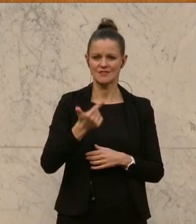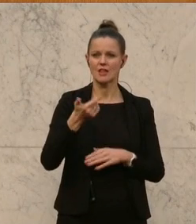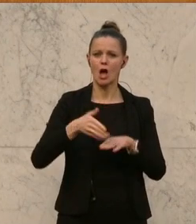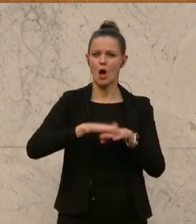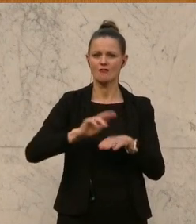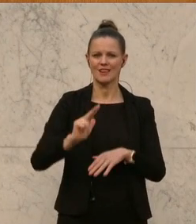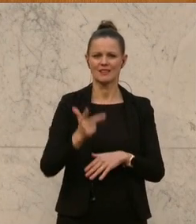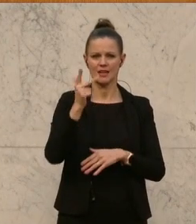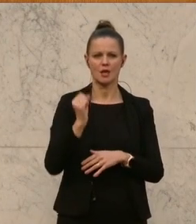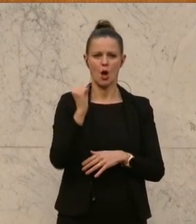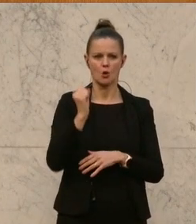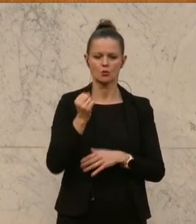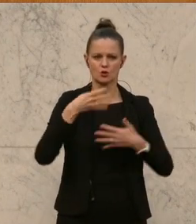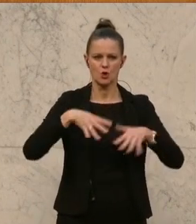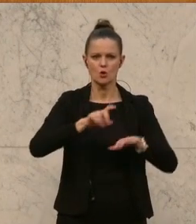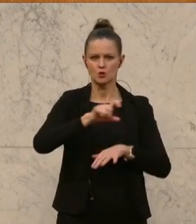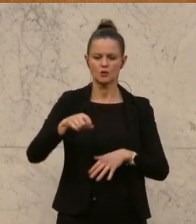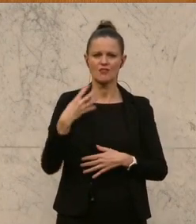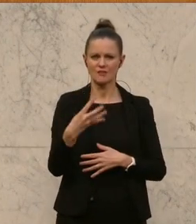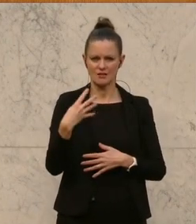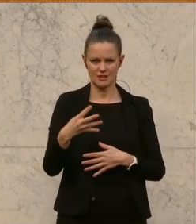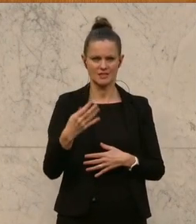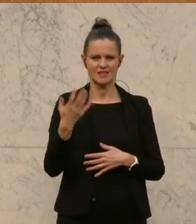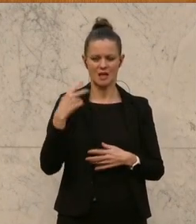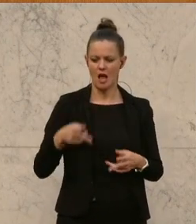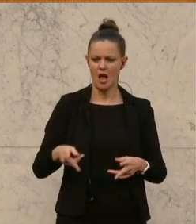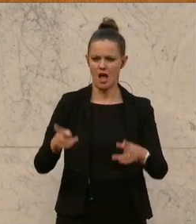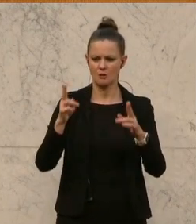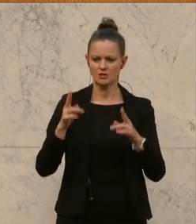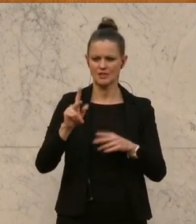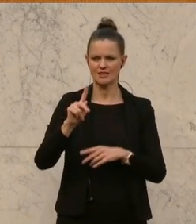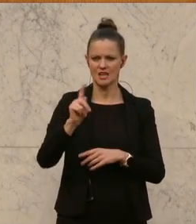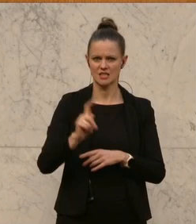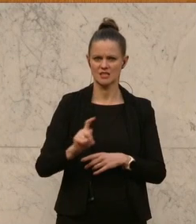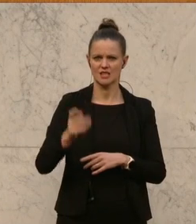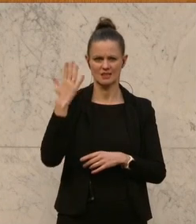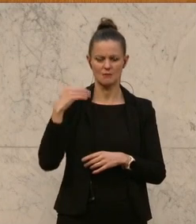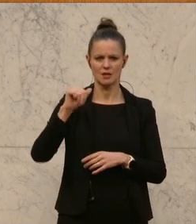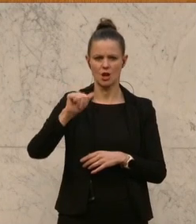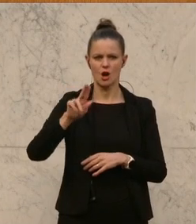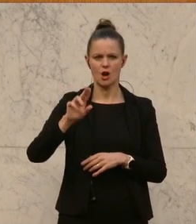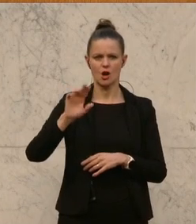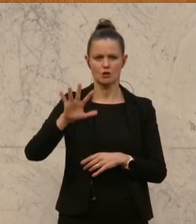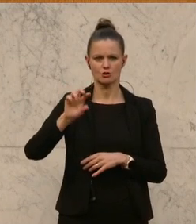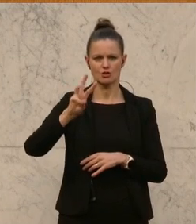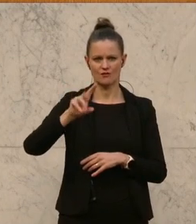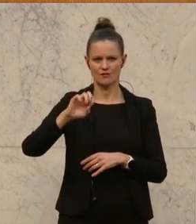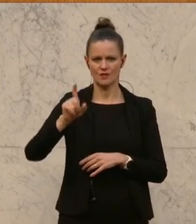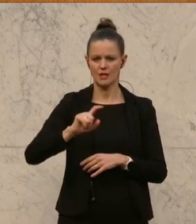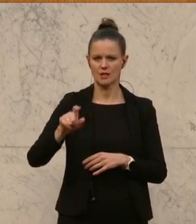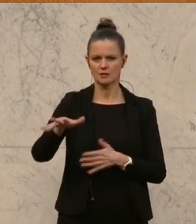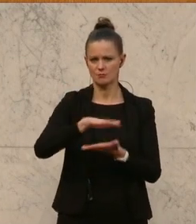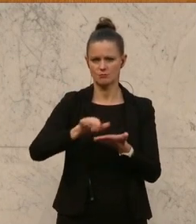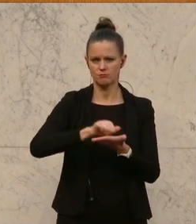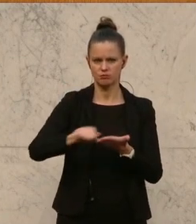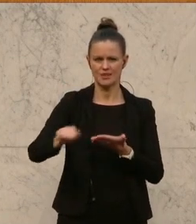August im Jahr 1944, wurde der Abschnitt des Konzentrationslagers in Auschwitz geräumt und dabei wurden 3.000